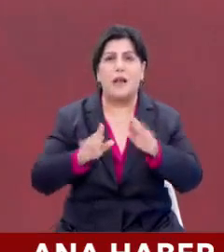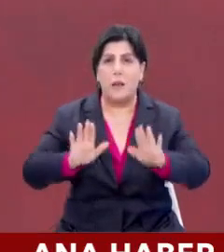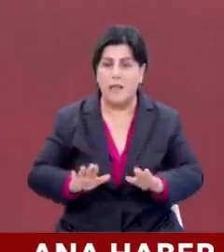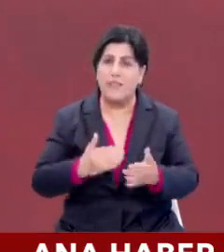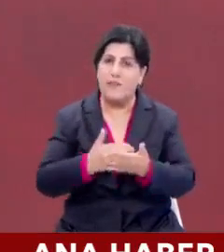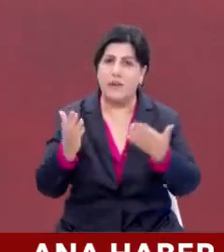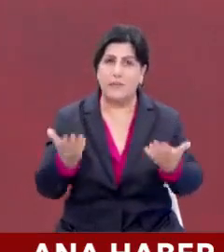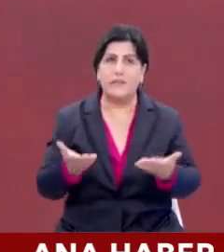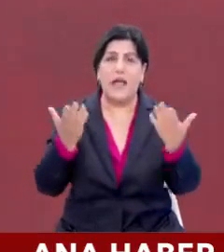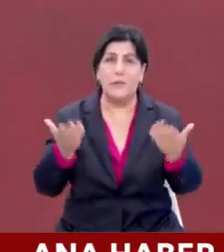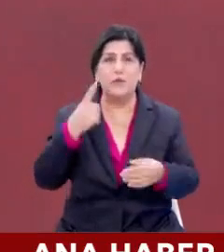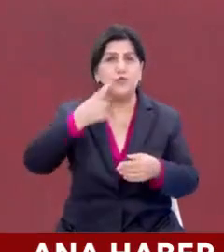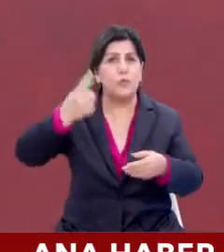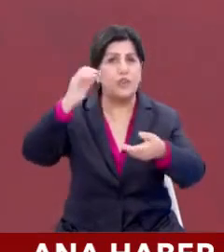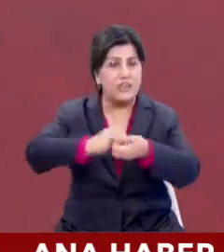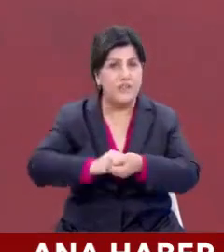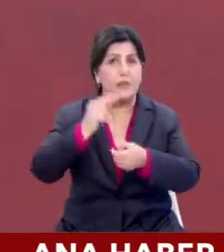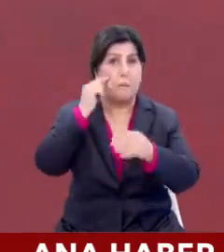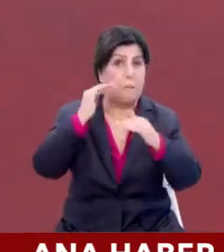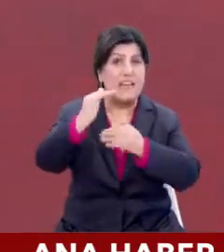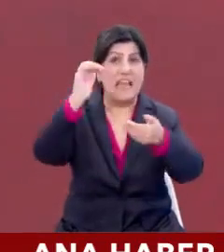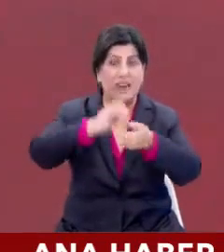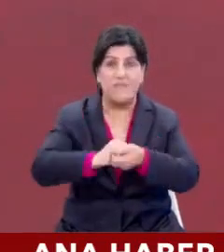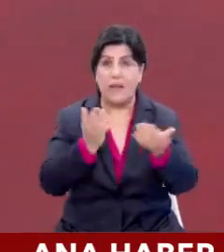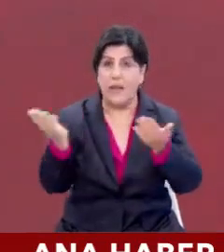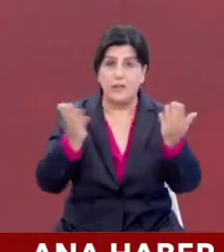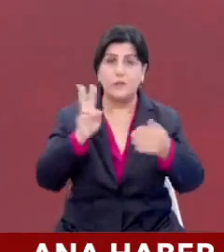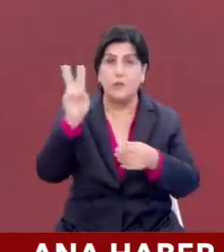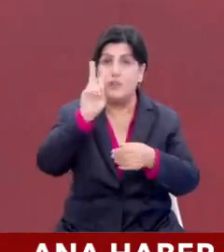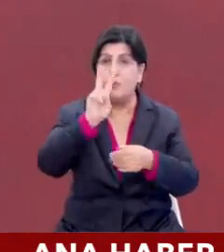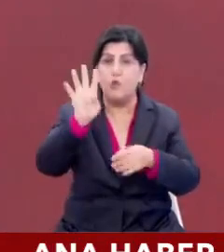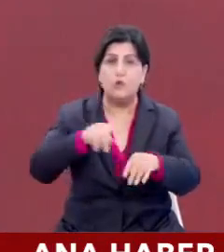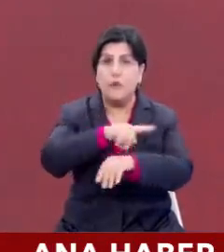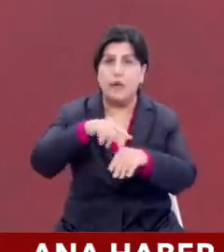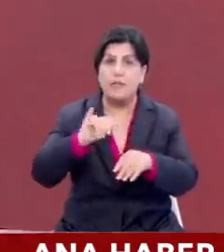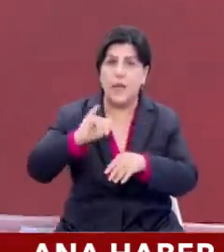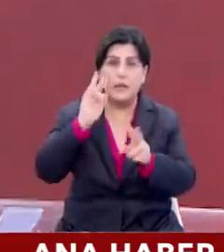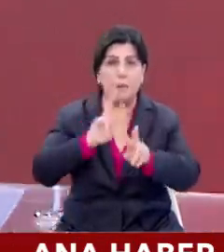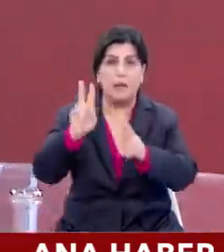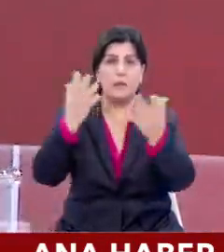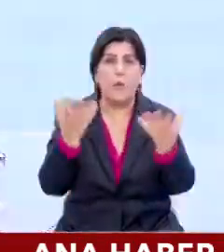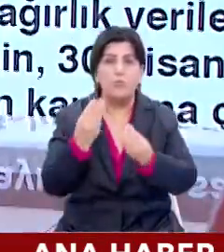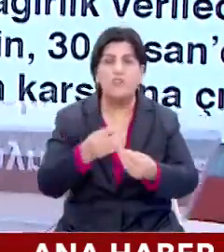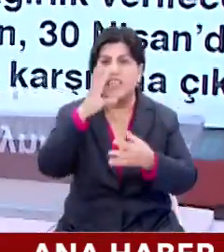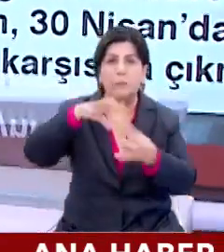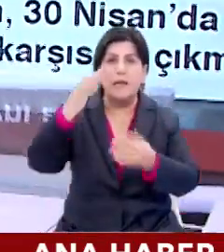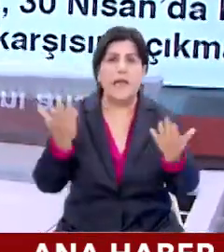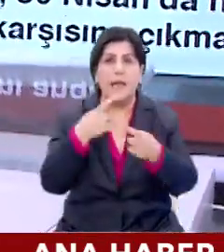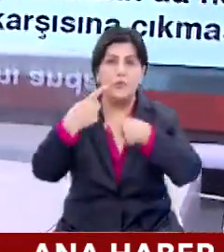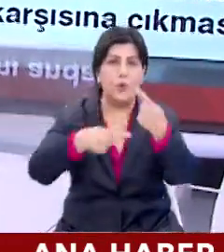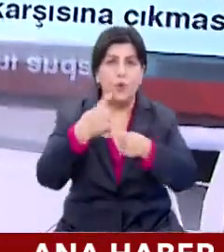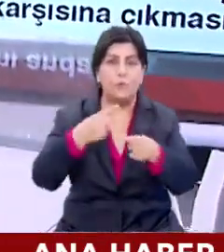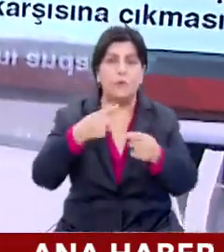kalmaya devam edelim Hadi hem Cumhur ittifakının Hem millet ittifakının son 24 saatinde yakından bakalım Ne olmuş kim neler söylemiş